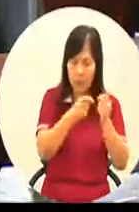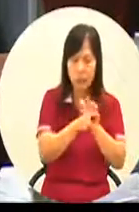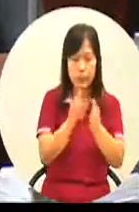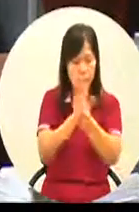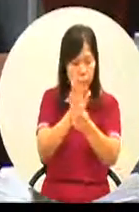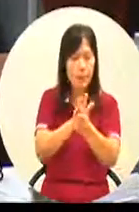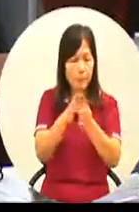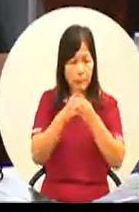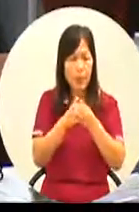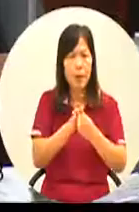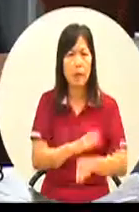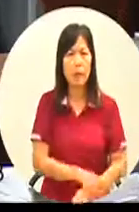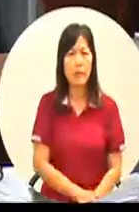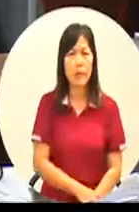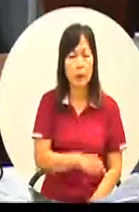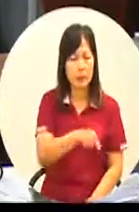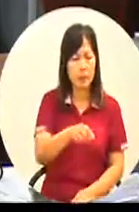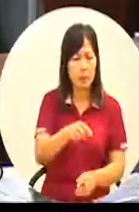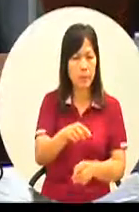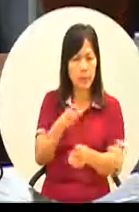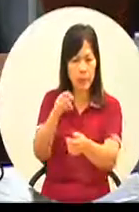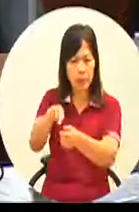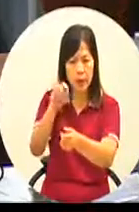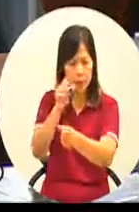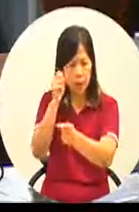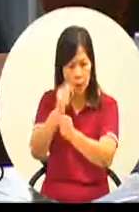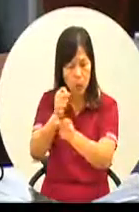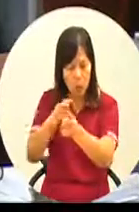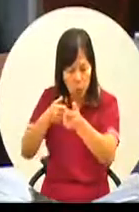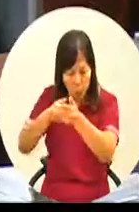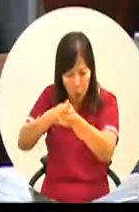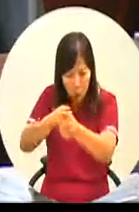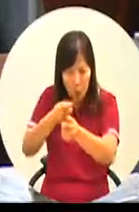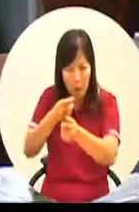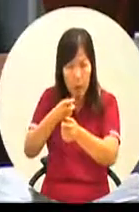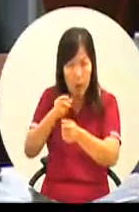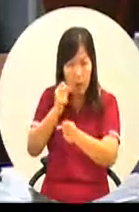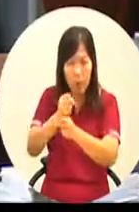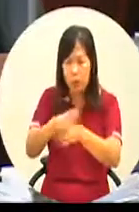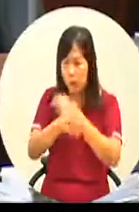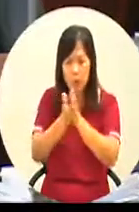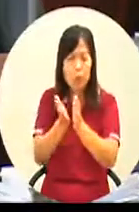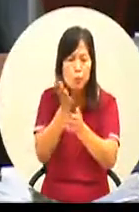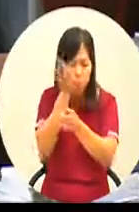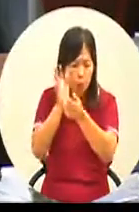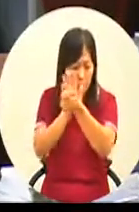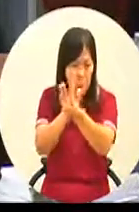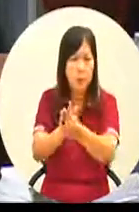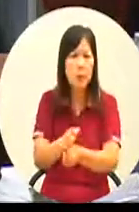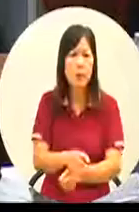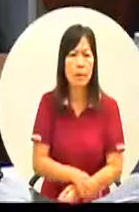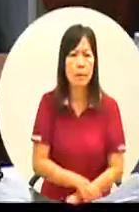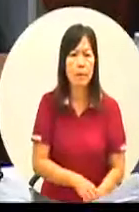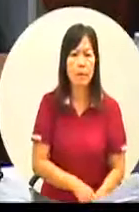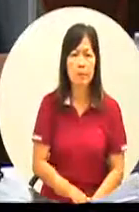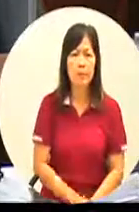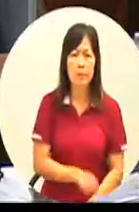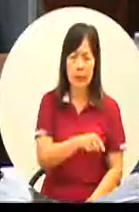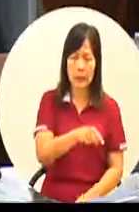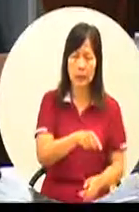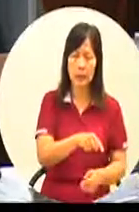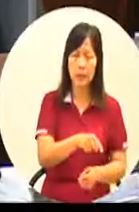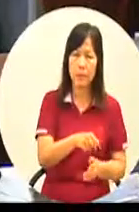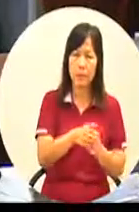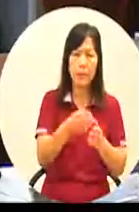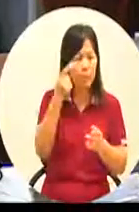哦，啊，要安怎吼，让这个工课吼来做追踪吼，让这个工课当顺利推动。所以伫研考会方面吼，我即马也